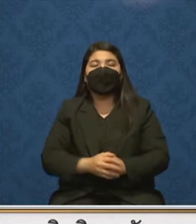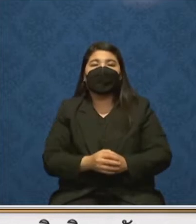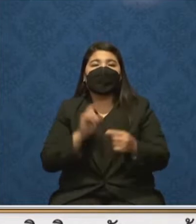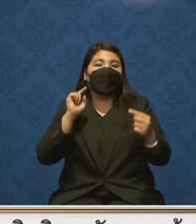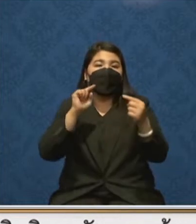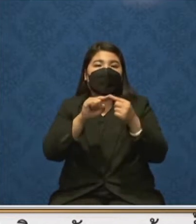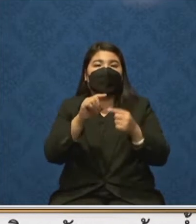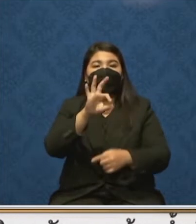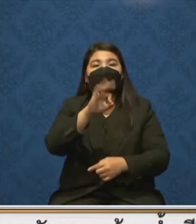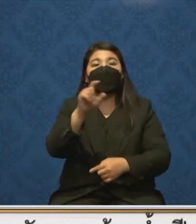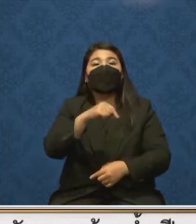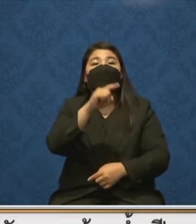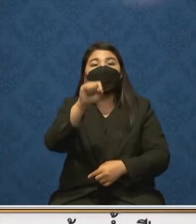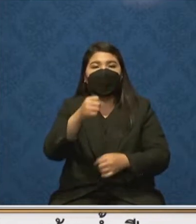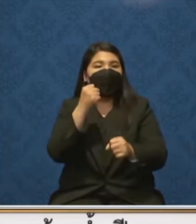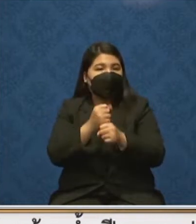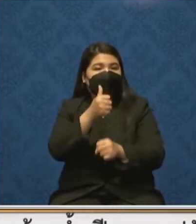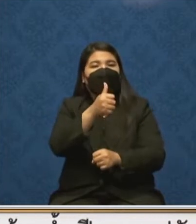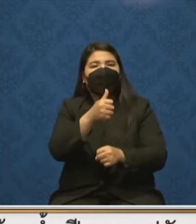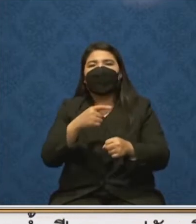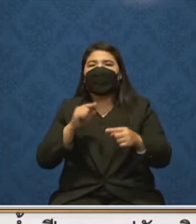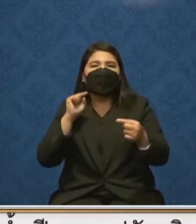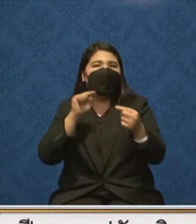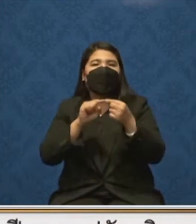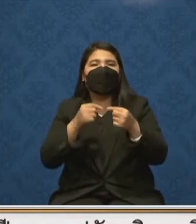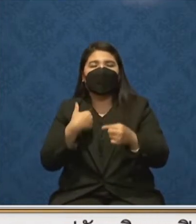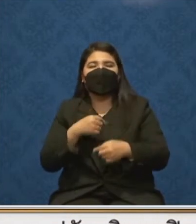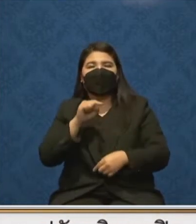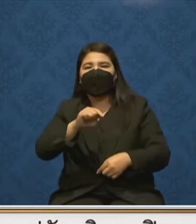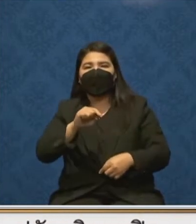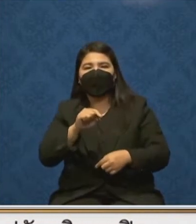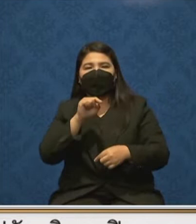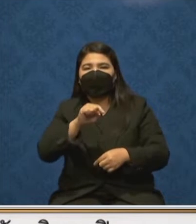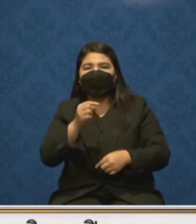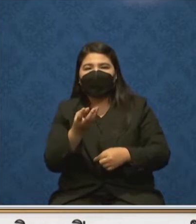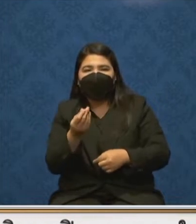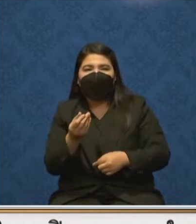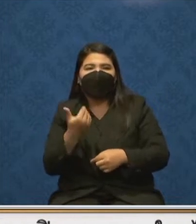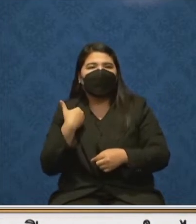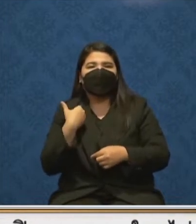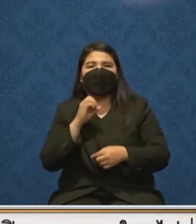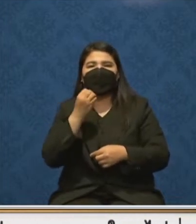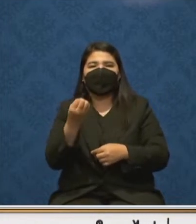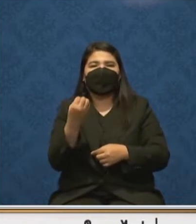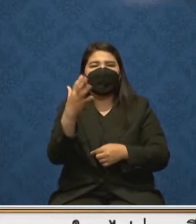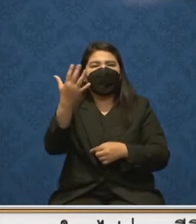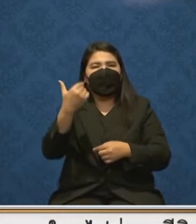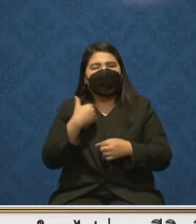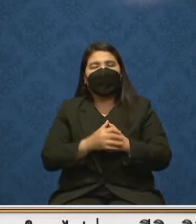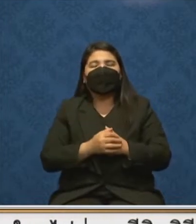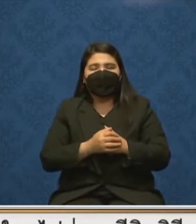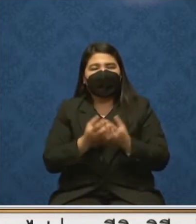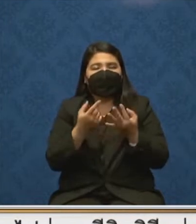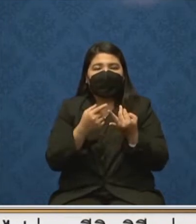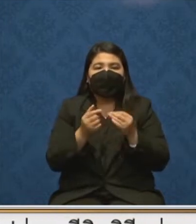% ทำได้ 90%และตรน้าเป้ะ ไม่มึ theoreศรษนิยมอไม่รู้ 100%ความสำเรจมันเอา อะไรมาค